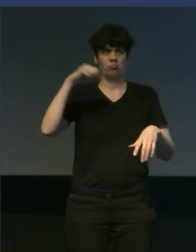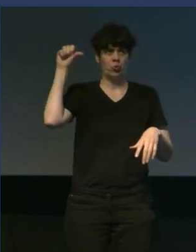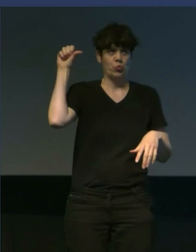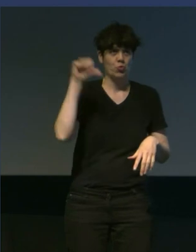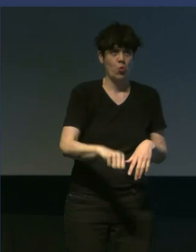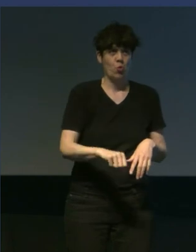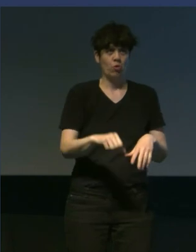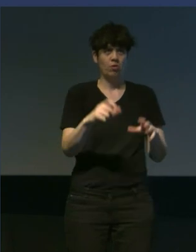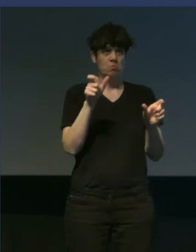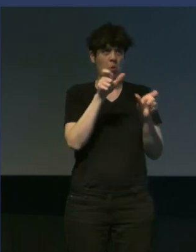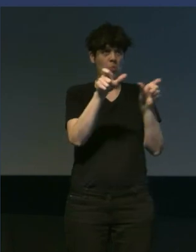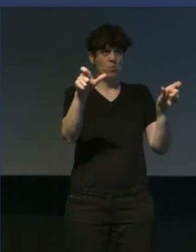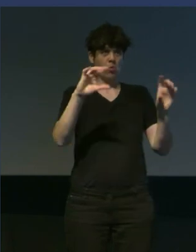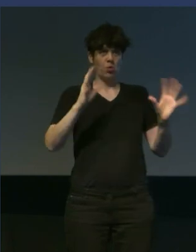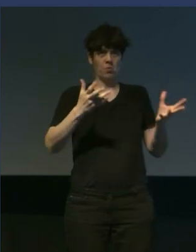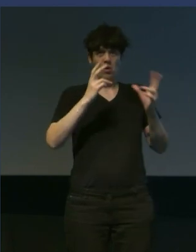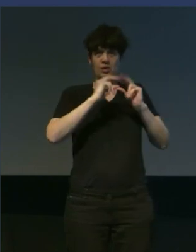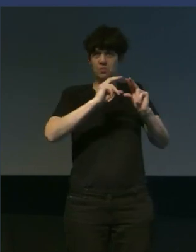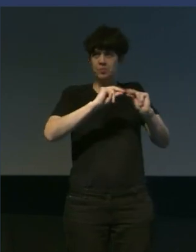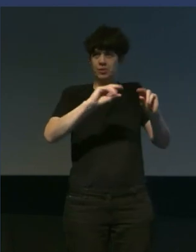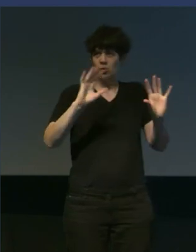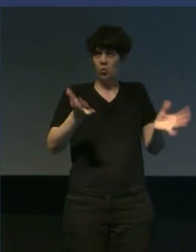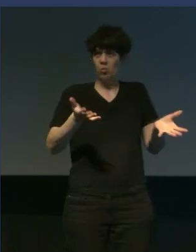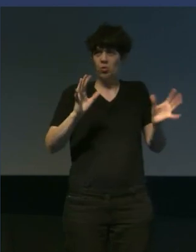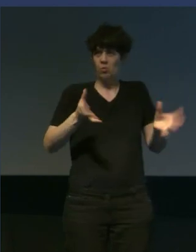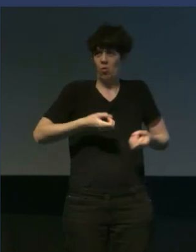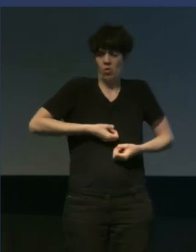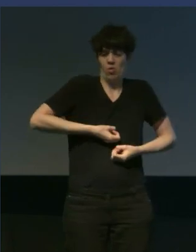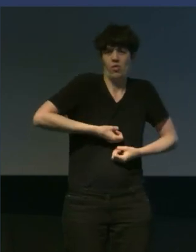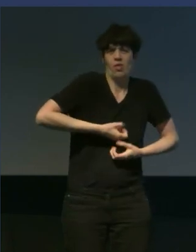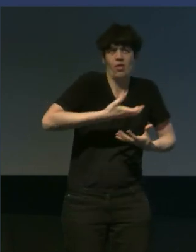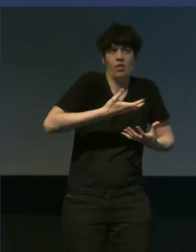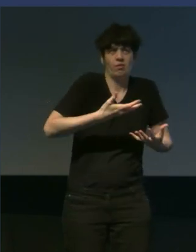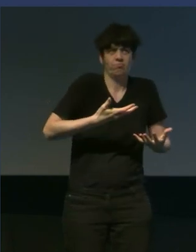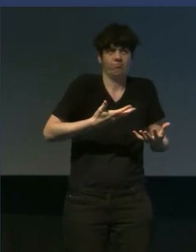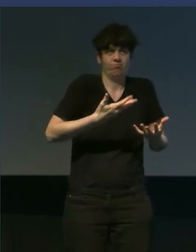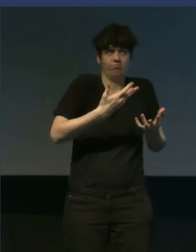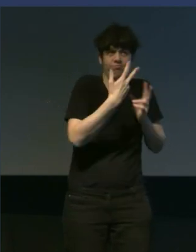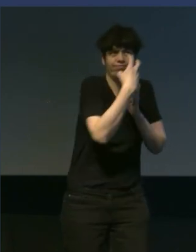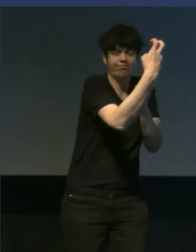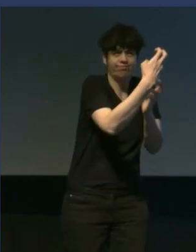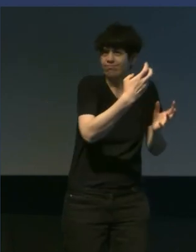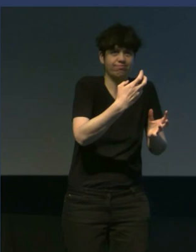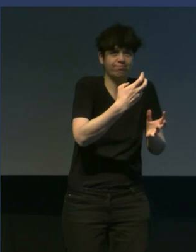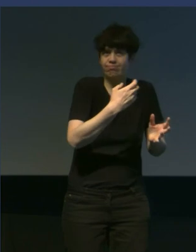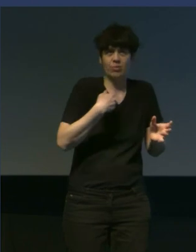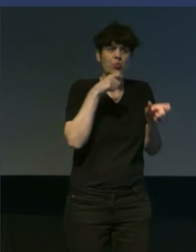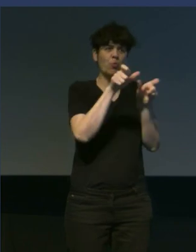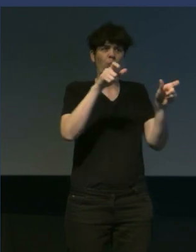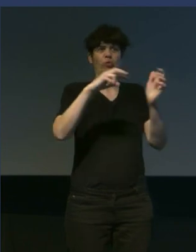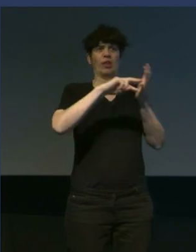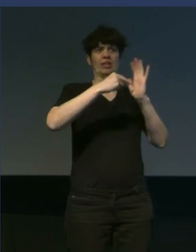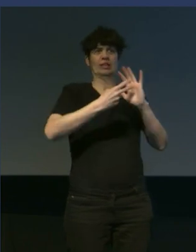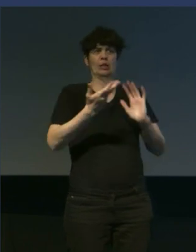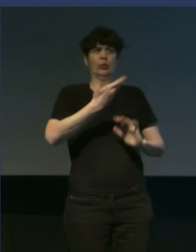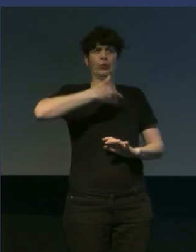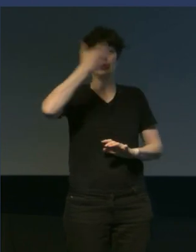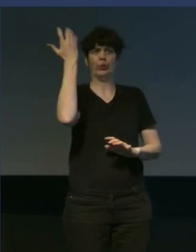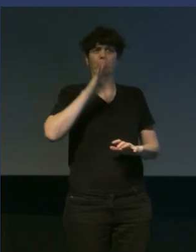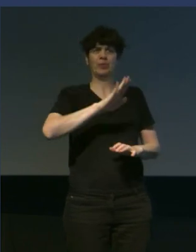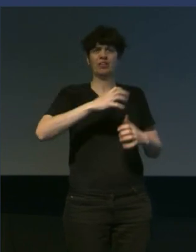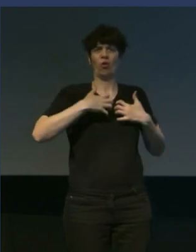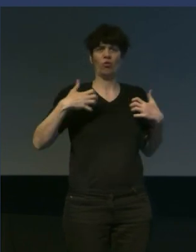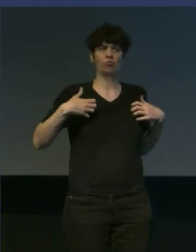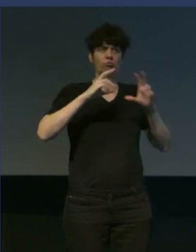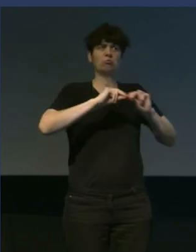mots, j'avais pas une façon d'expliquer qui était compréhensible. J'avais trop de jargon scientifique. Et